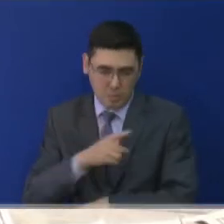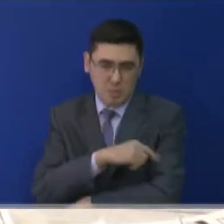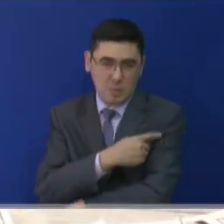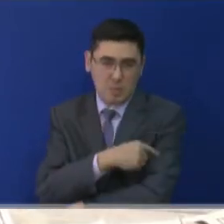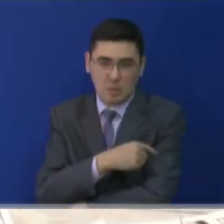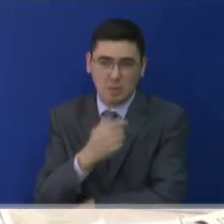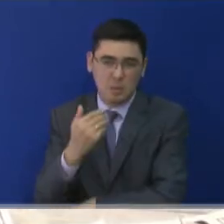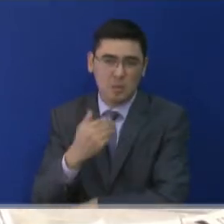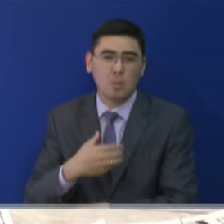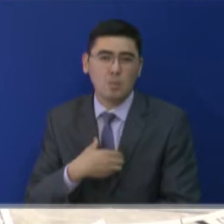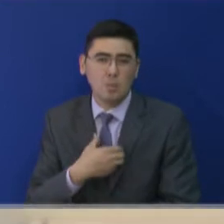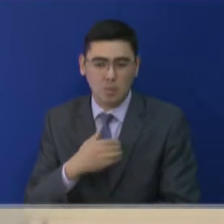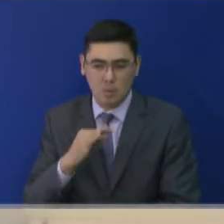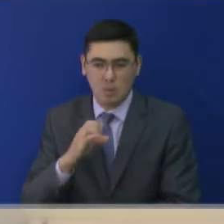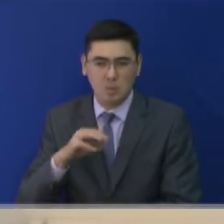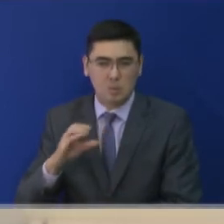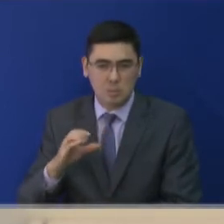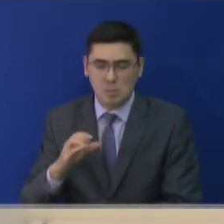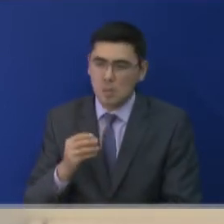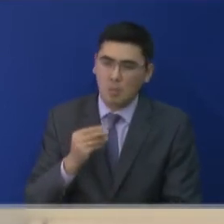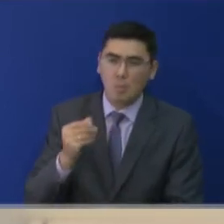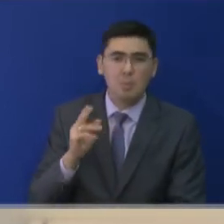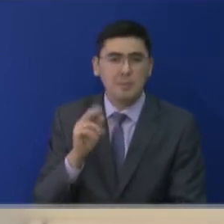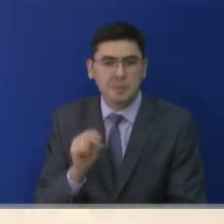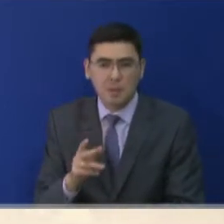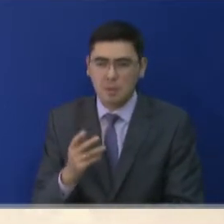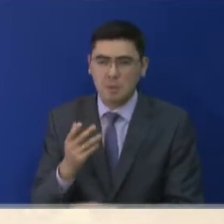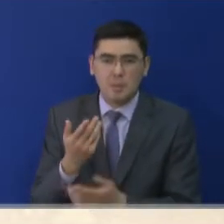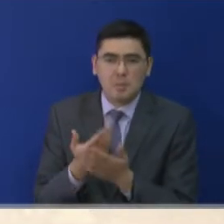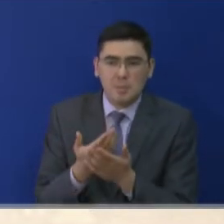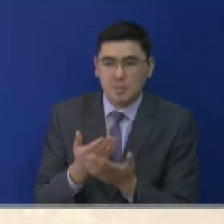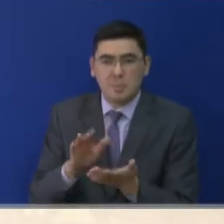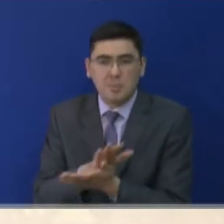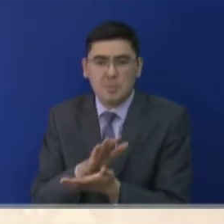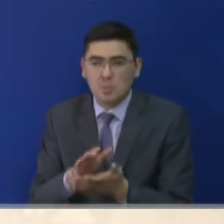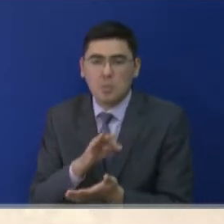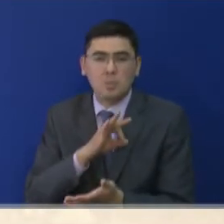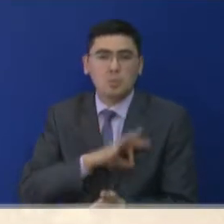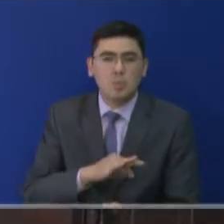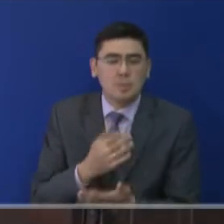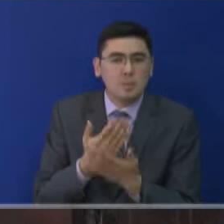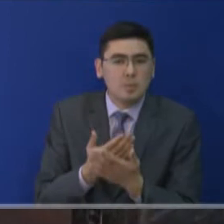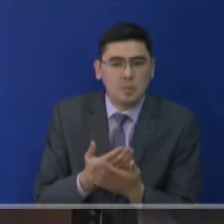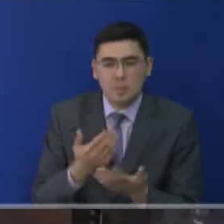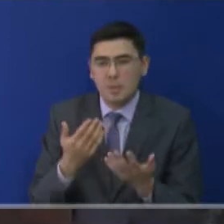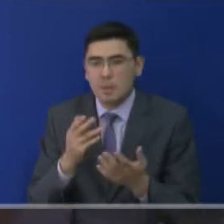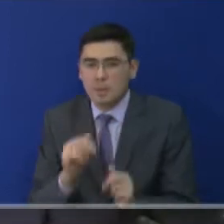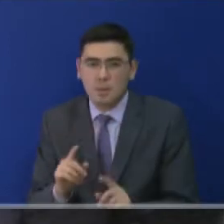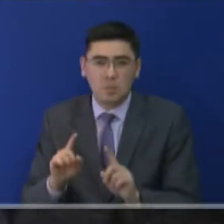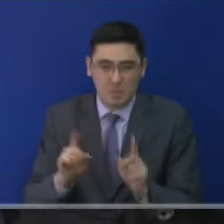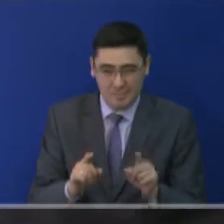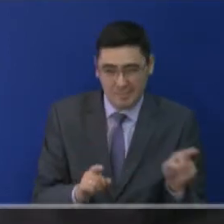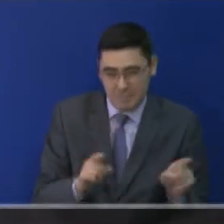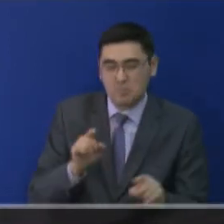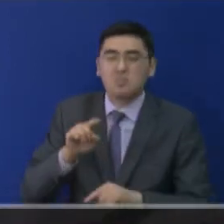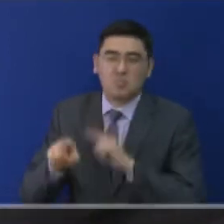сақтандыру жүйесіндегі төлемдерді төлеу тәсілдері мен мөлшері, тегін медициналық көмектің кепілдік берілген көлеміне енетін